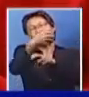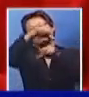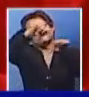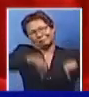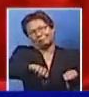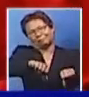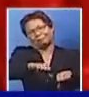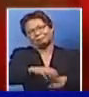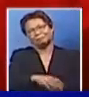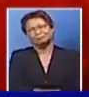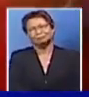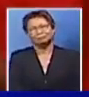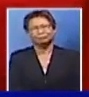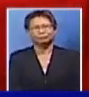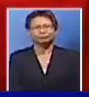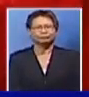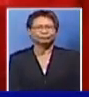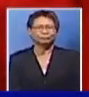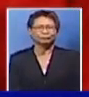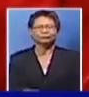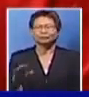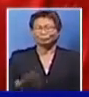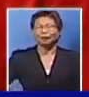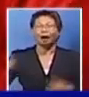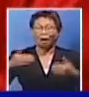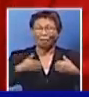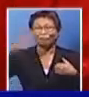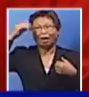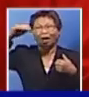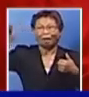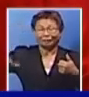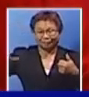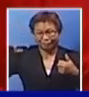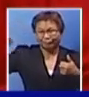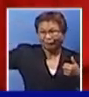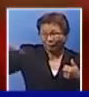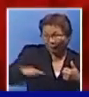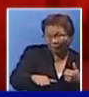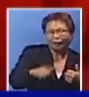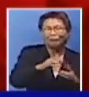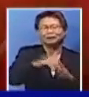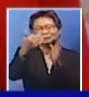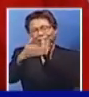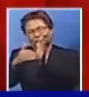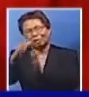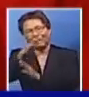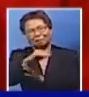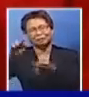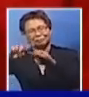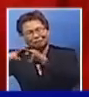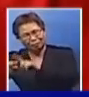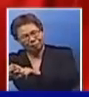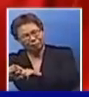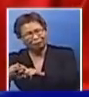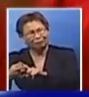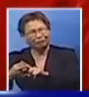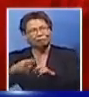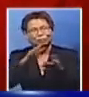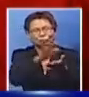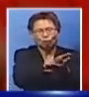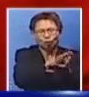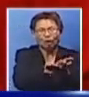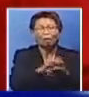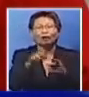Mereka ada adik-beradik, mereka ada saudara mara. mereka ada rakan-rakan